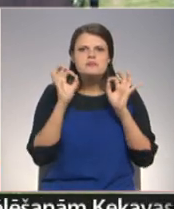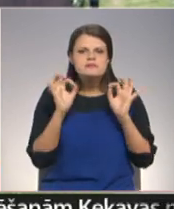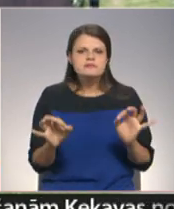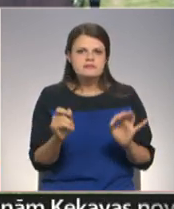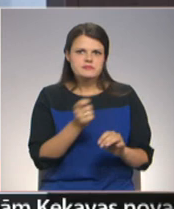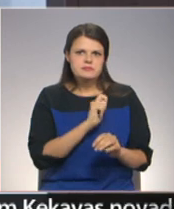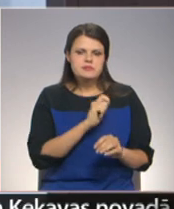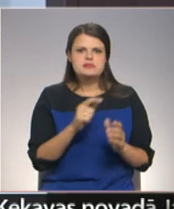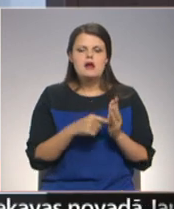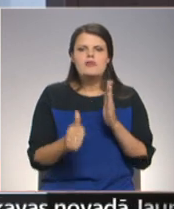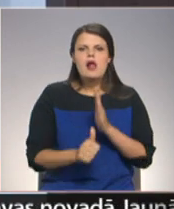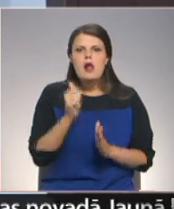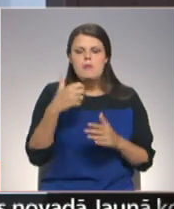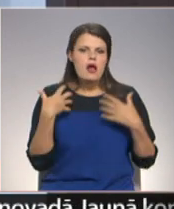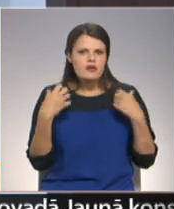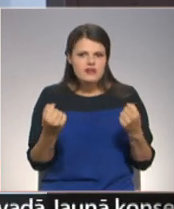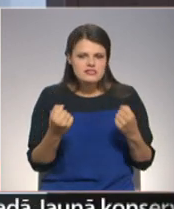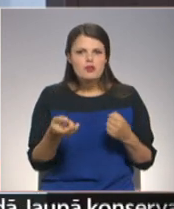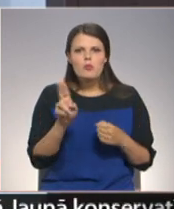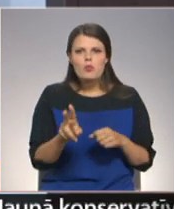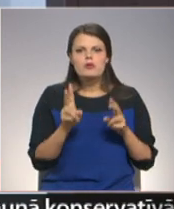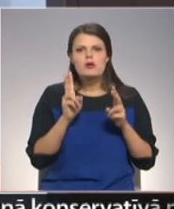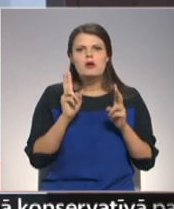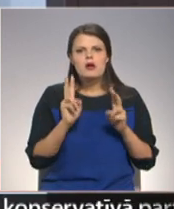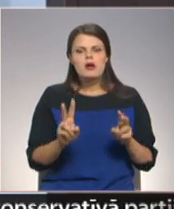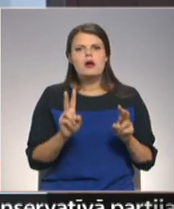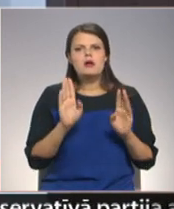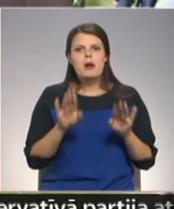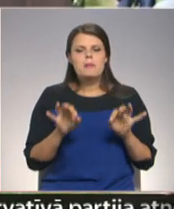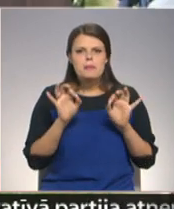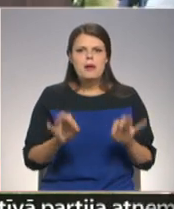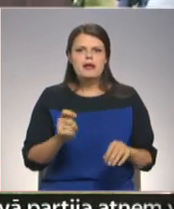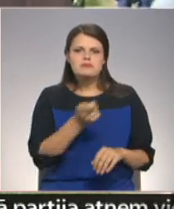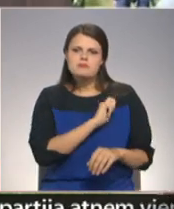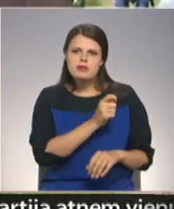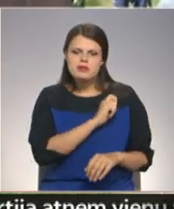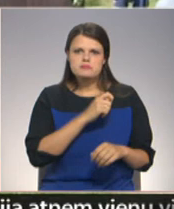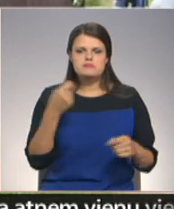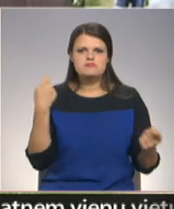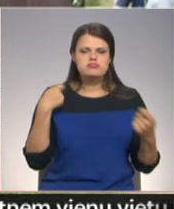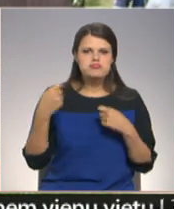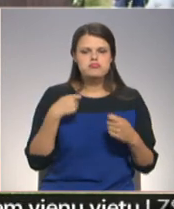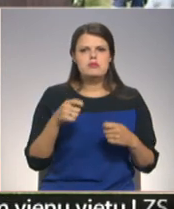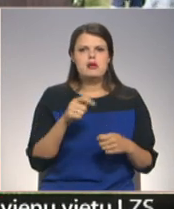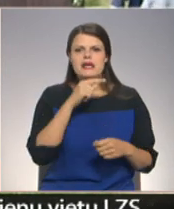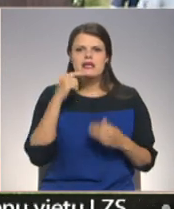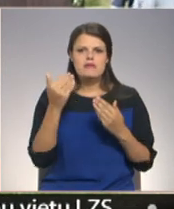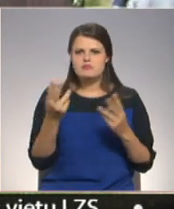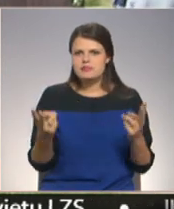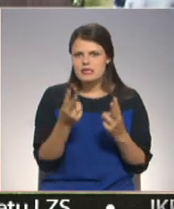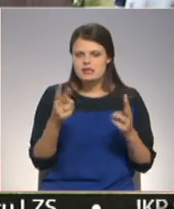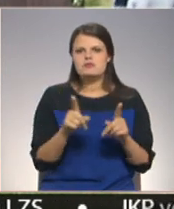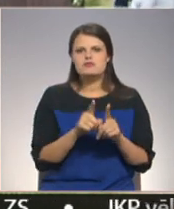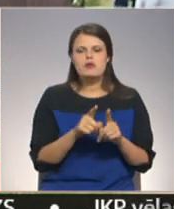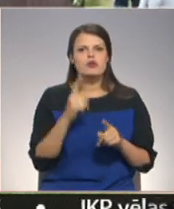pirts, kāda ir labāka veselība. Tāpat par tēlēno pēršanos krievu pirtī. Es pieļauju, ka tiklīdz Dievs radīja cilvēku, un viņš radīja